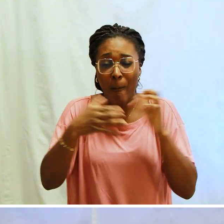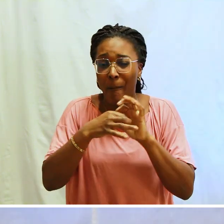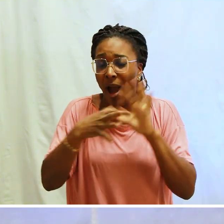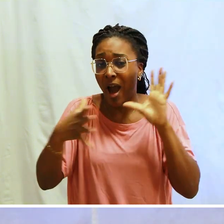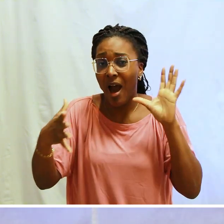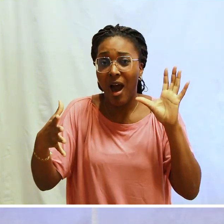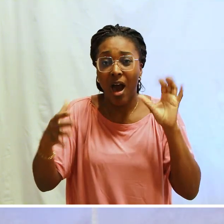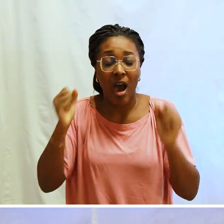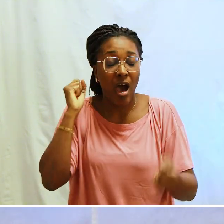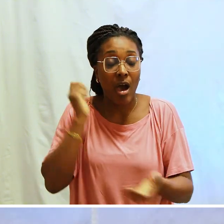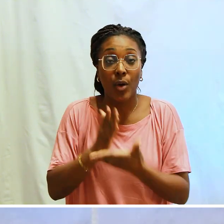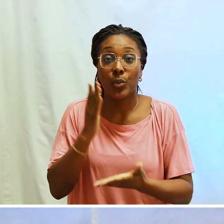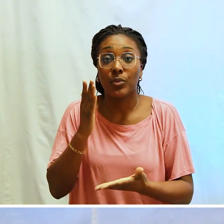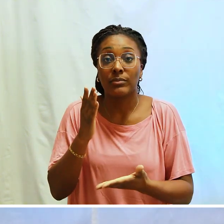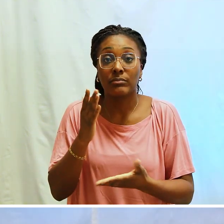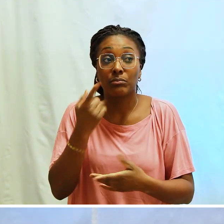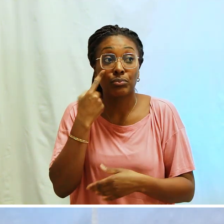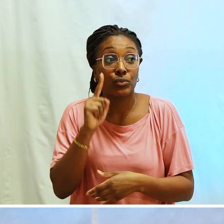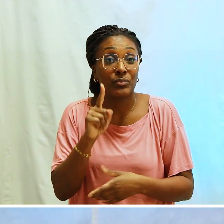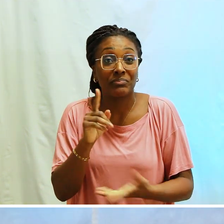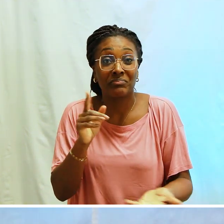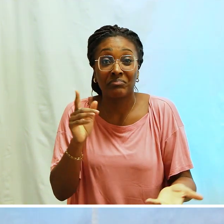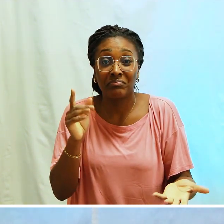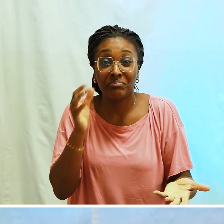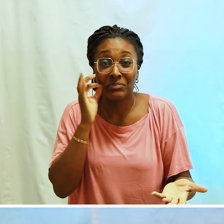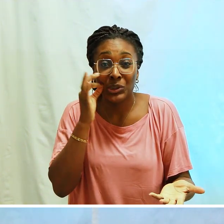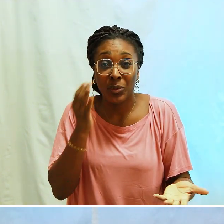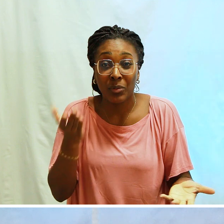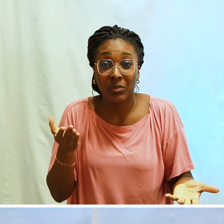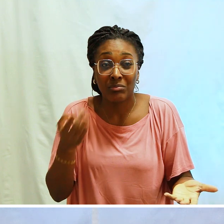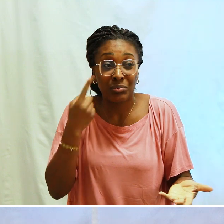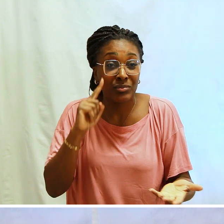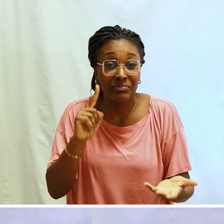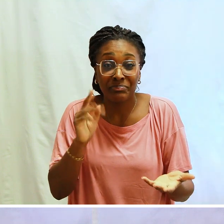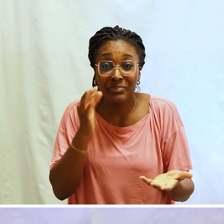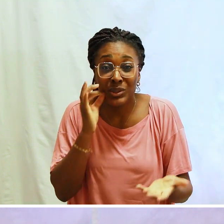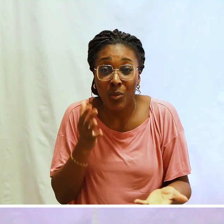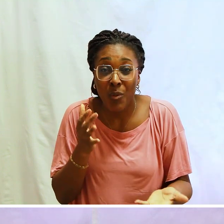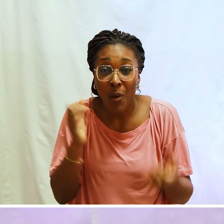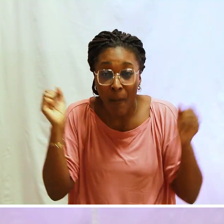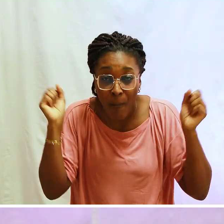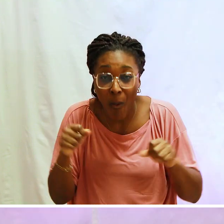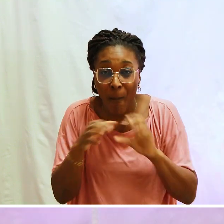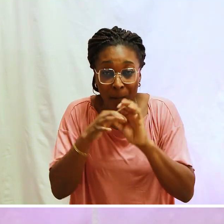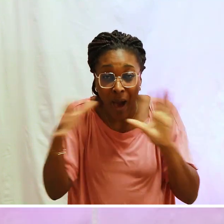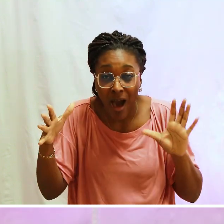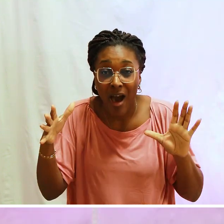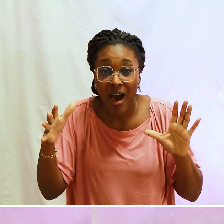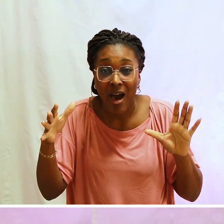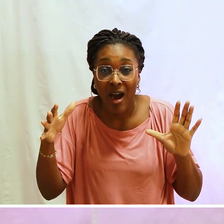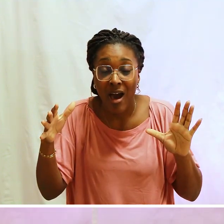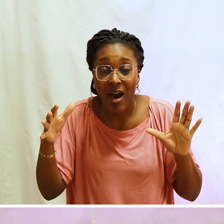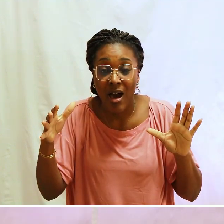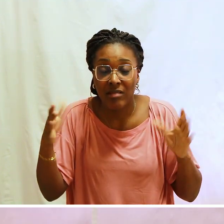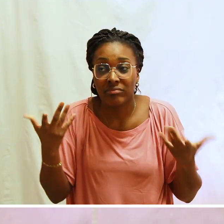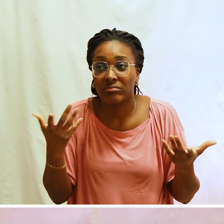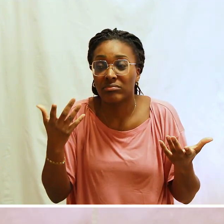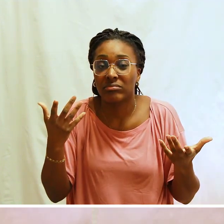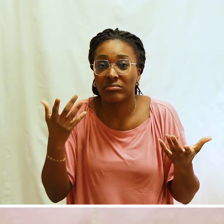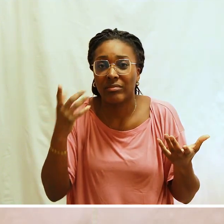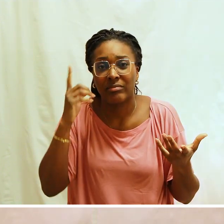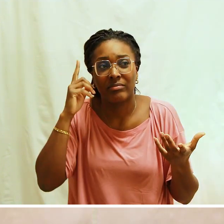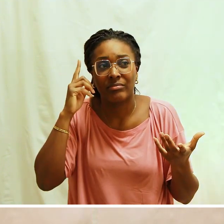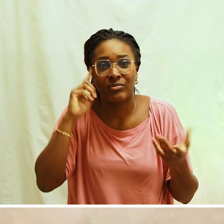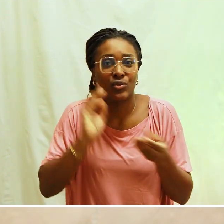lendemain pour parfois une histoire complètement bête. Et quand on se retourne et qu'on regarde la situation, on se dit mais